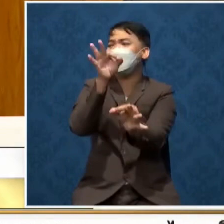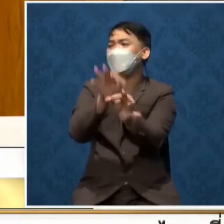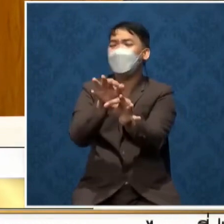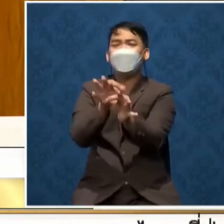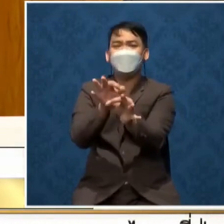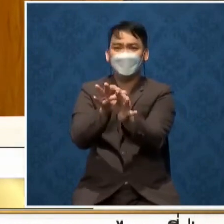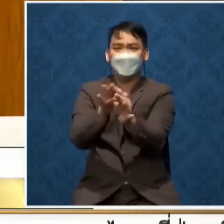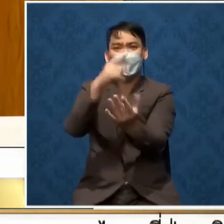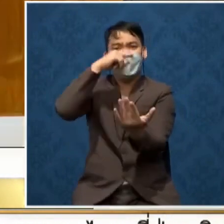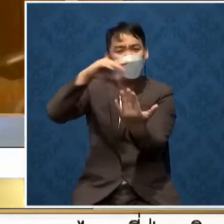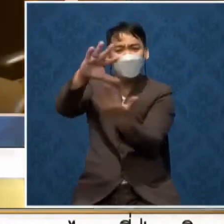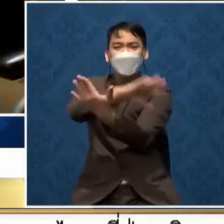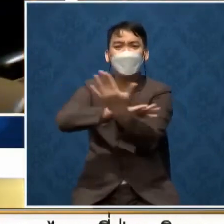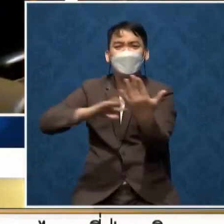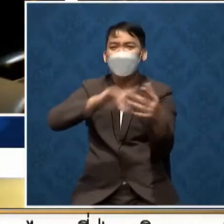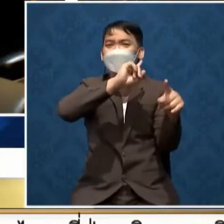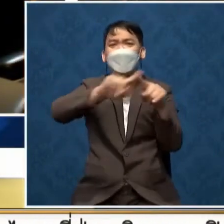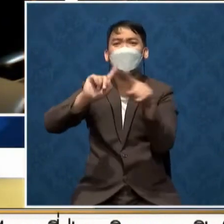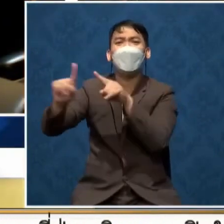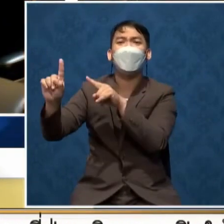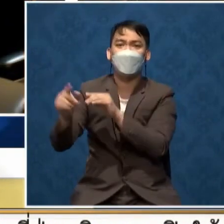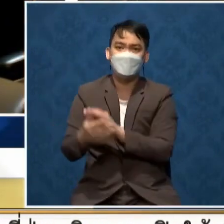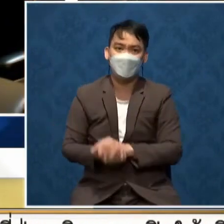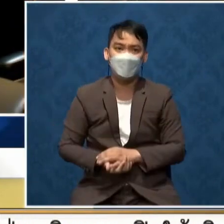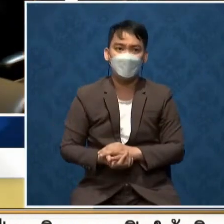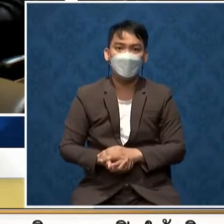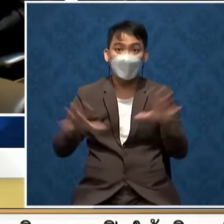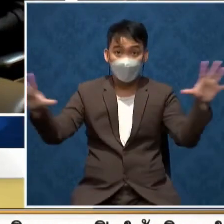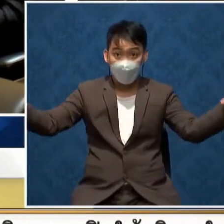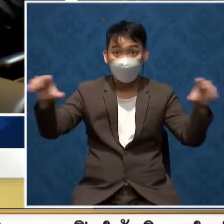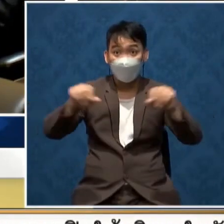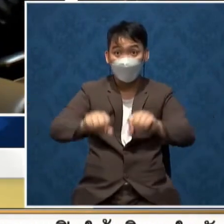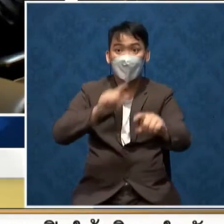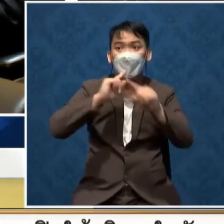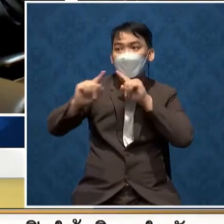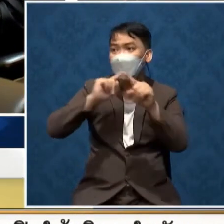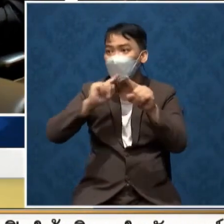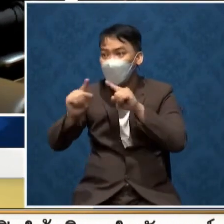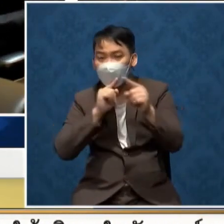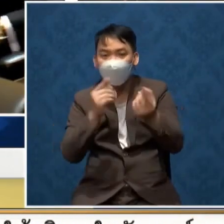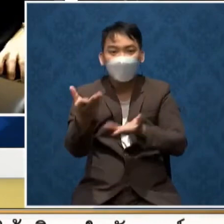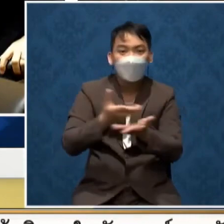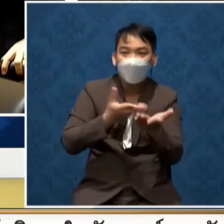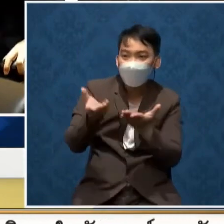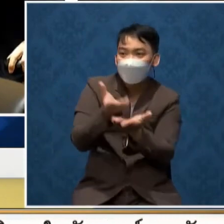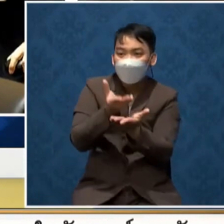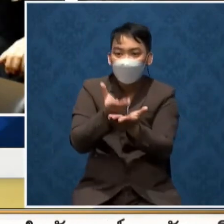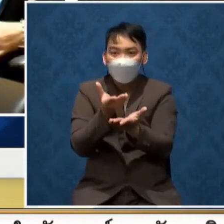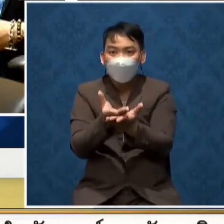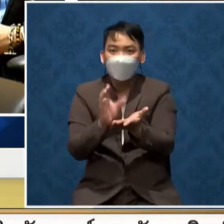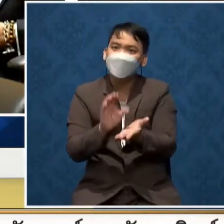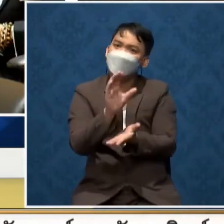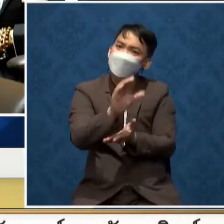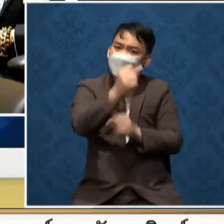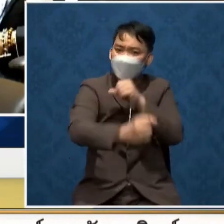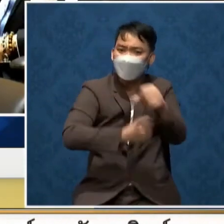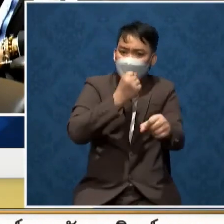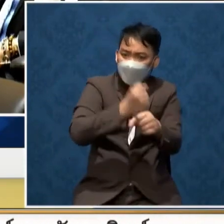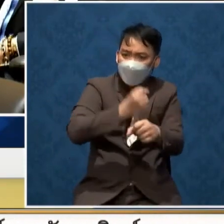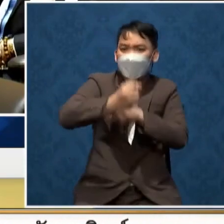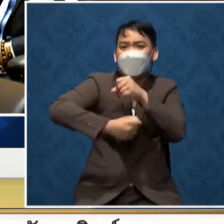ไทยนะครับได้ทำการวิเคราะห์งบประมาณในแต่ละปีแต่ละปีนะครับแล้วก็เ